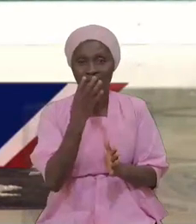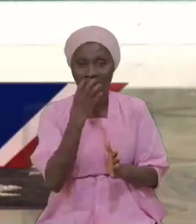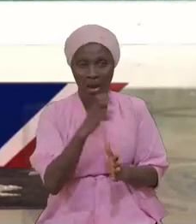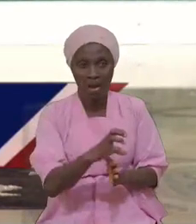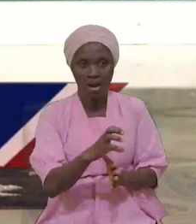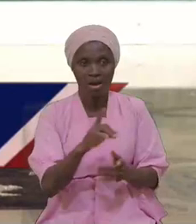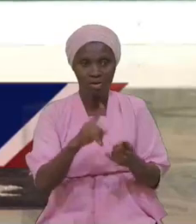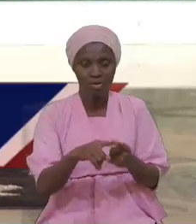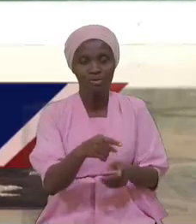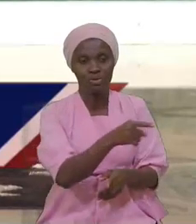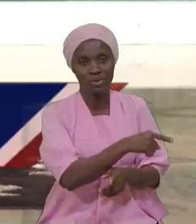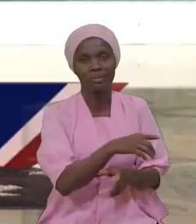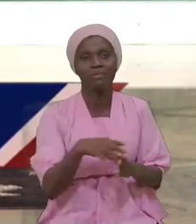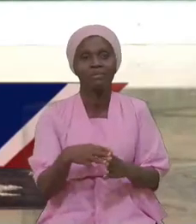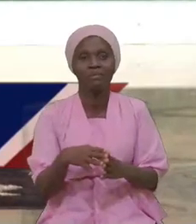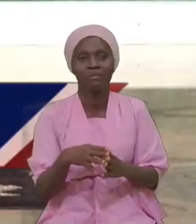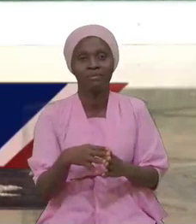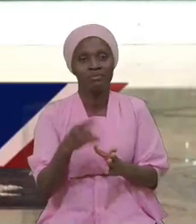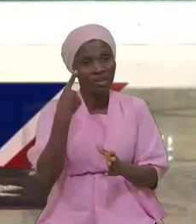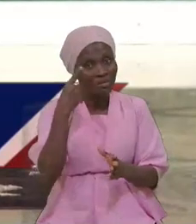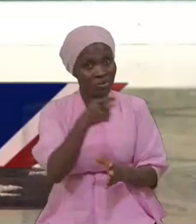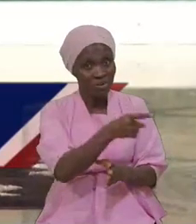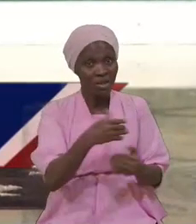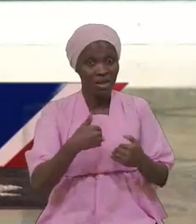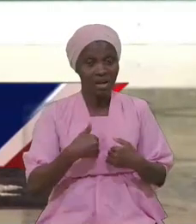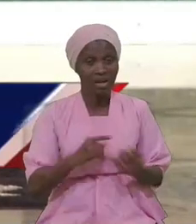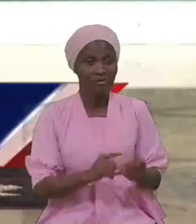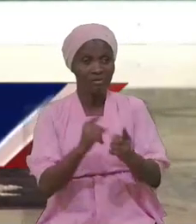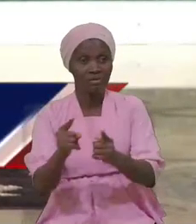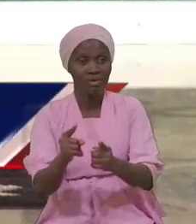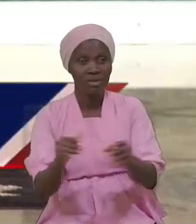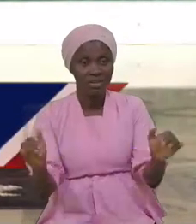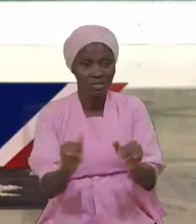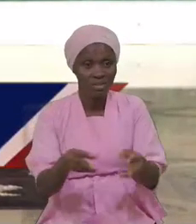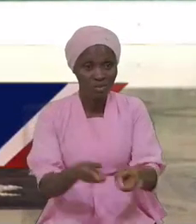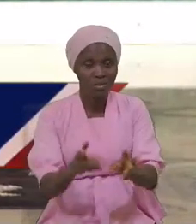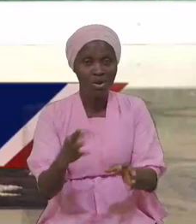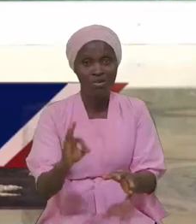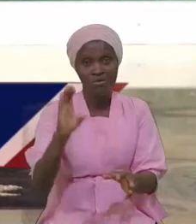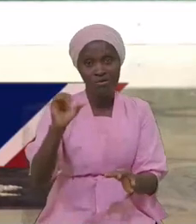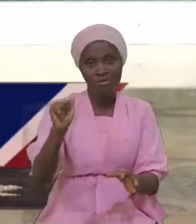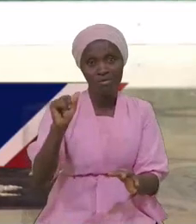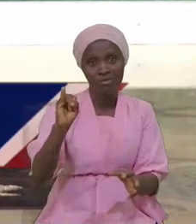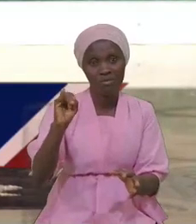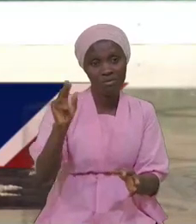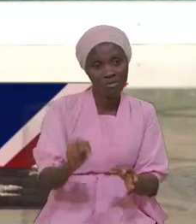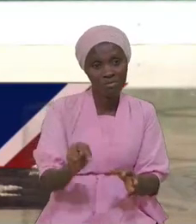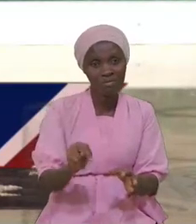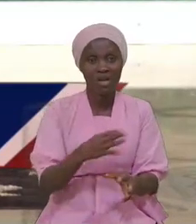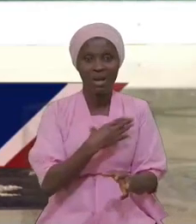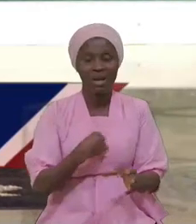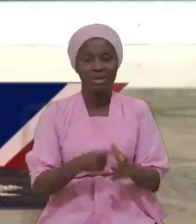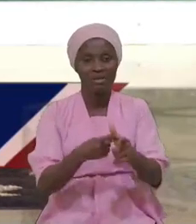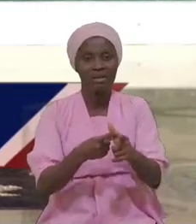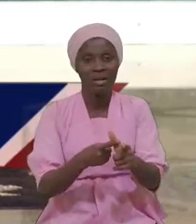Malheur à eux, car ils ont suivi la voie de Caïn, ils se sont jetés pour un salaire dans